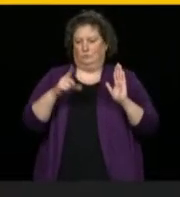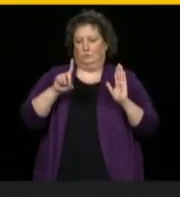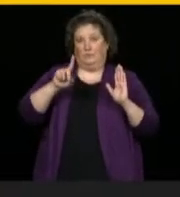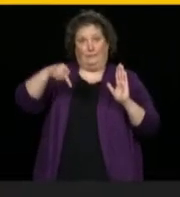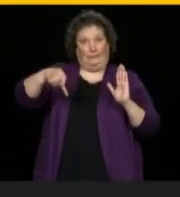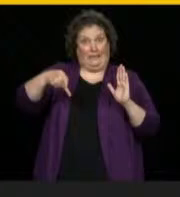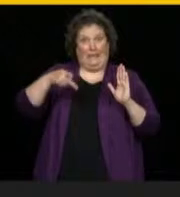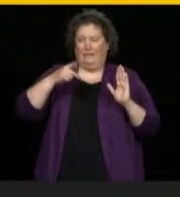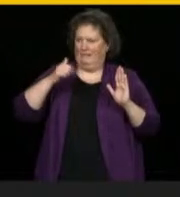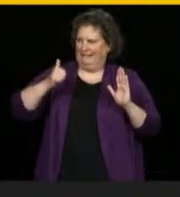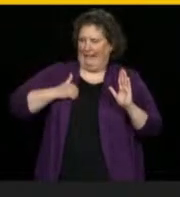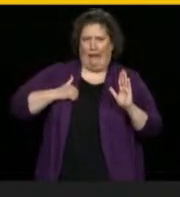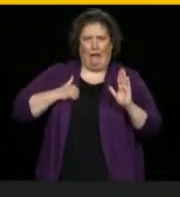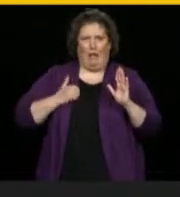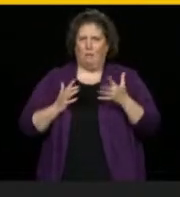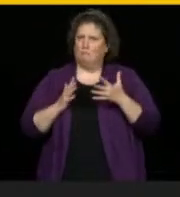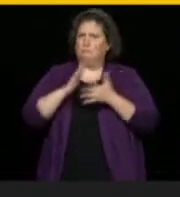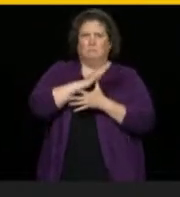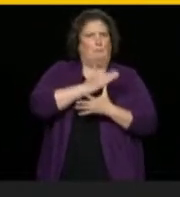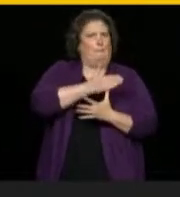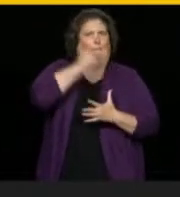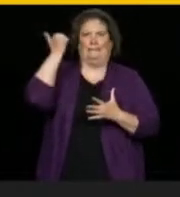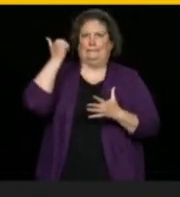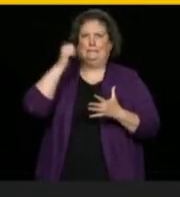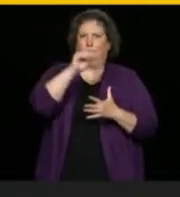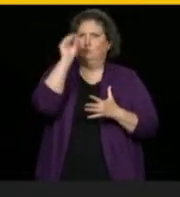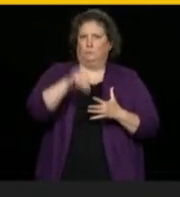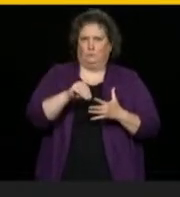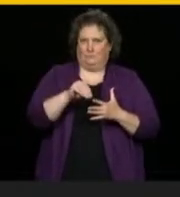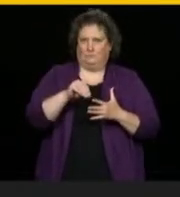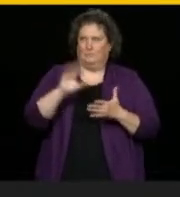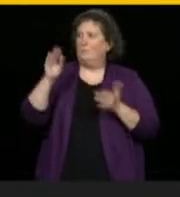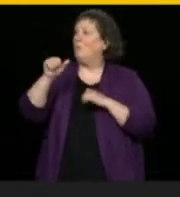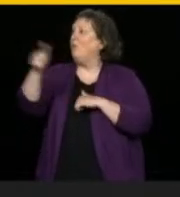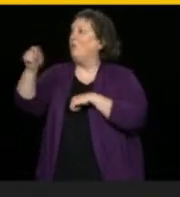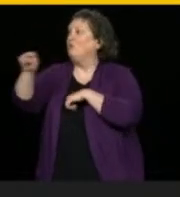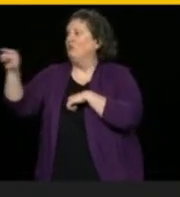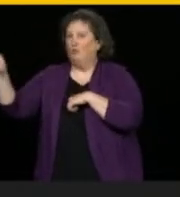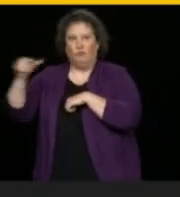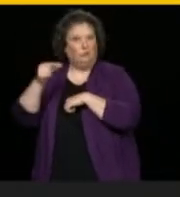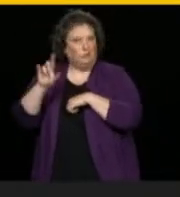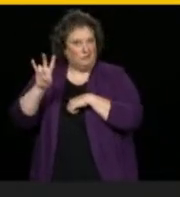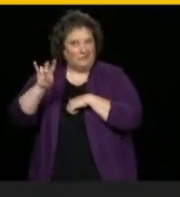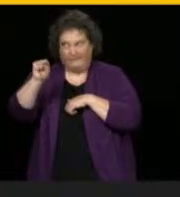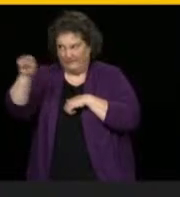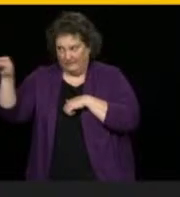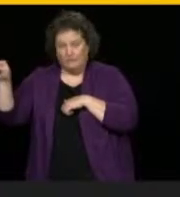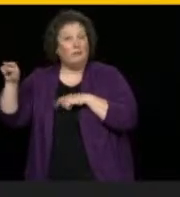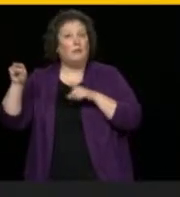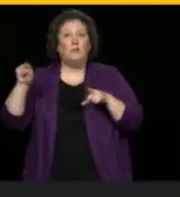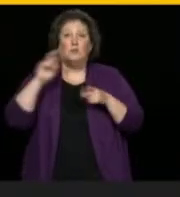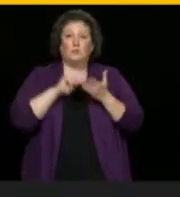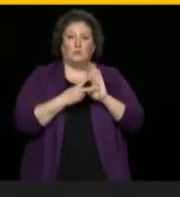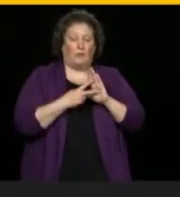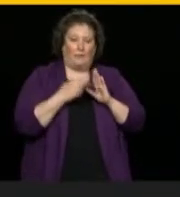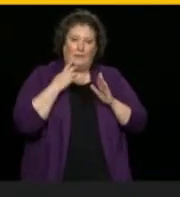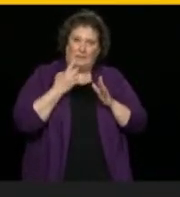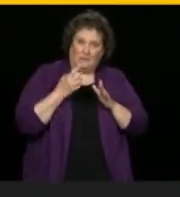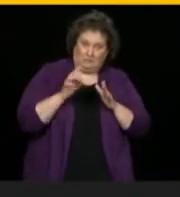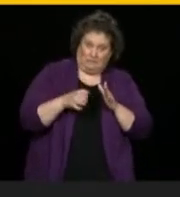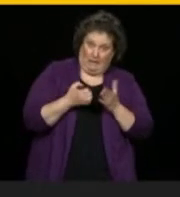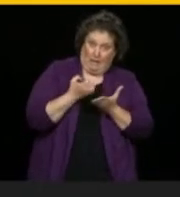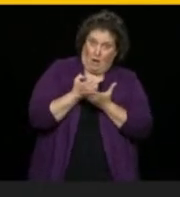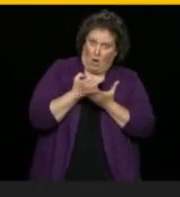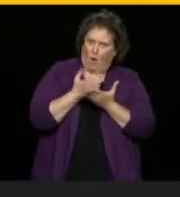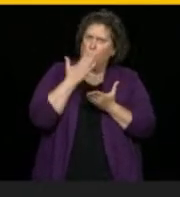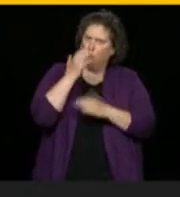notre stabilité invest fiscale. without En plus, having an il faut se impact on souvenir our que les taux d'intérêt fiscal sont stability. historiquement bas. Also, Et